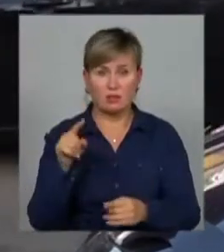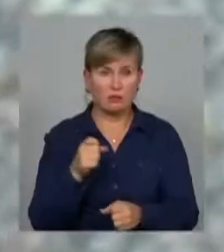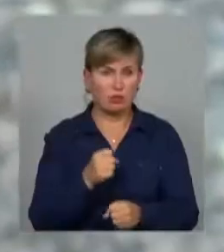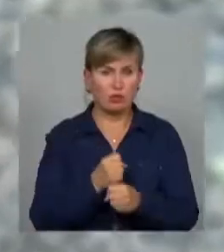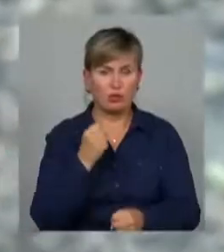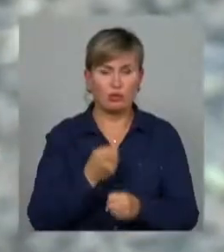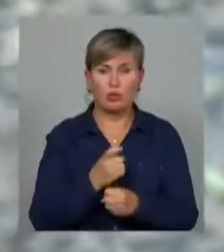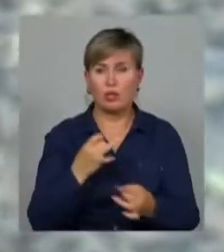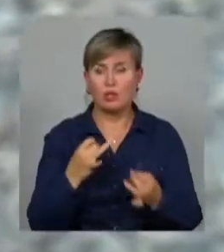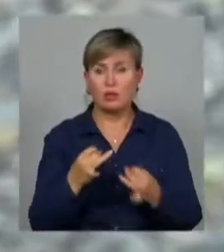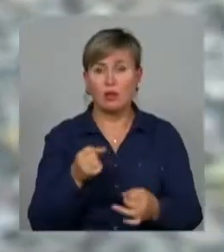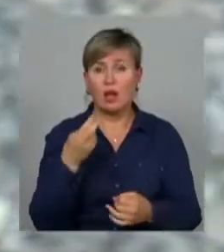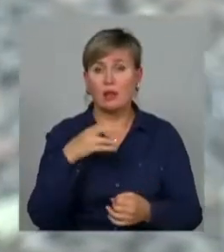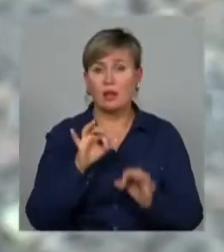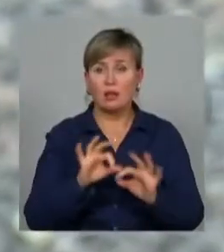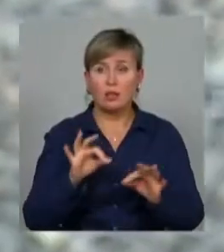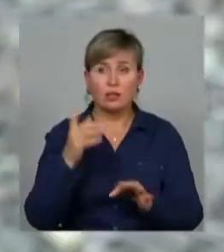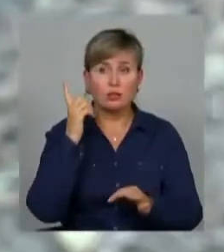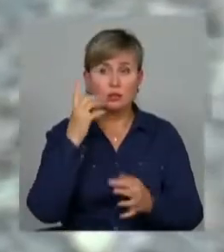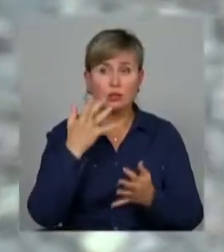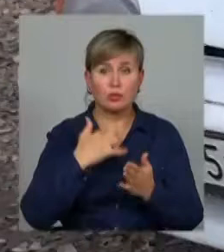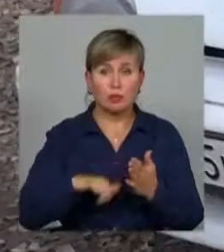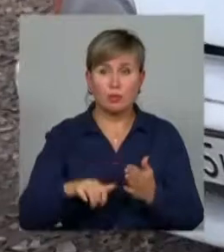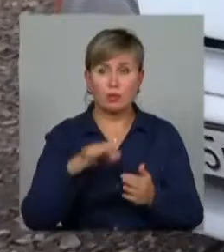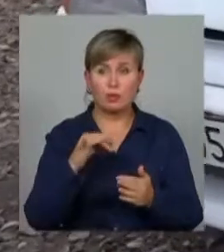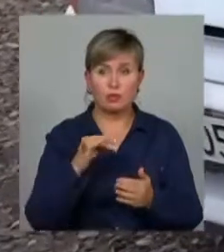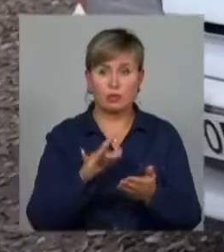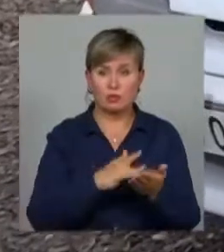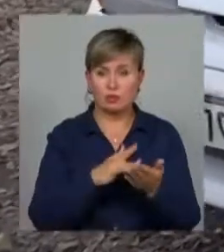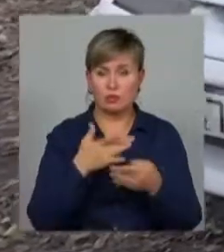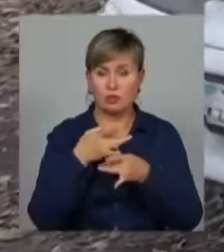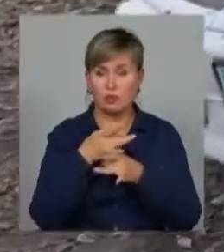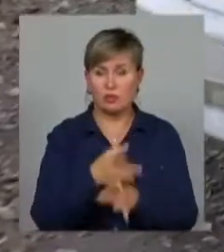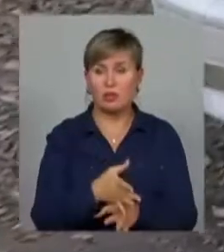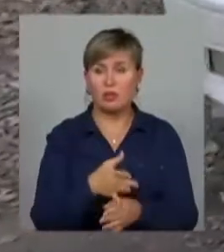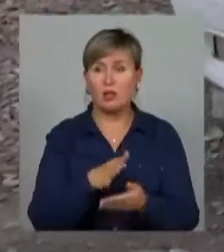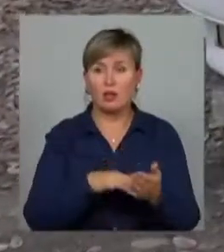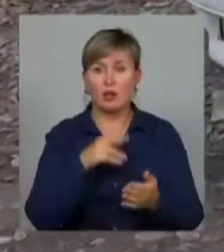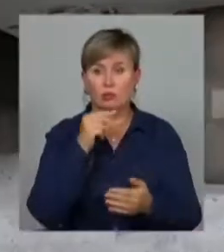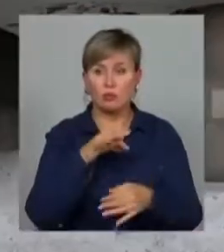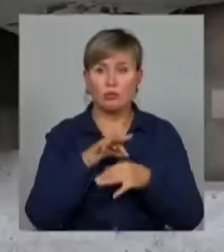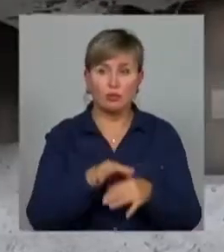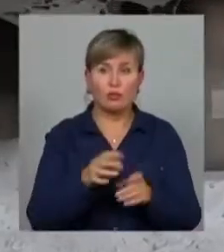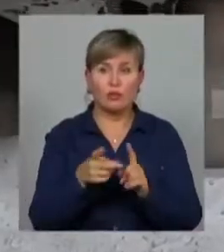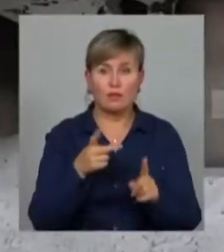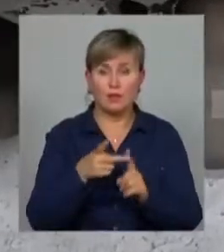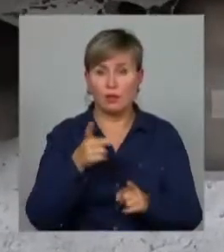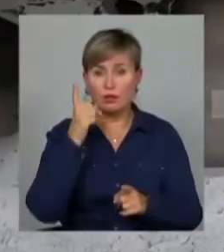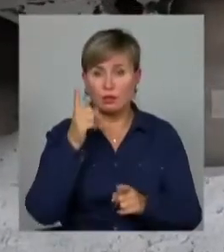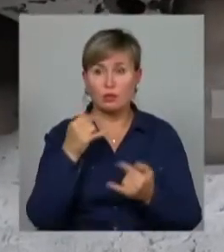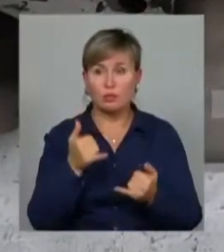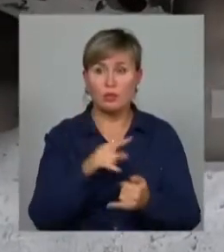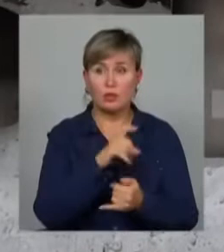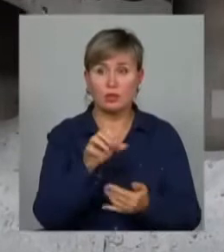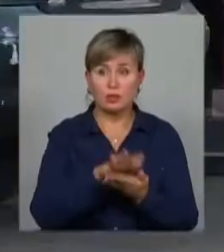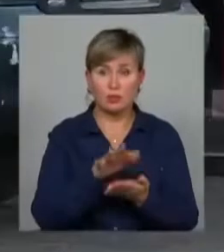тонах. Айдар также рассказал, что, отбирая телефон, полицейские повредили гаджет. Дальнейшую съемку в патрульном авто мужчина вел на второй смартфон. Теперь за порчу